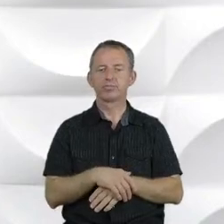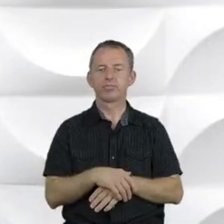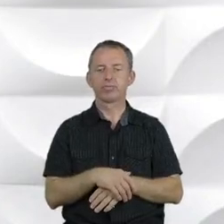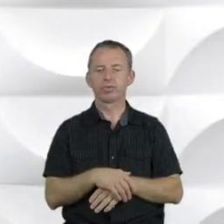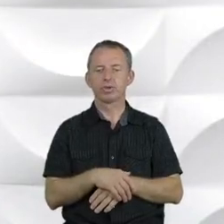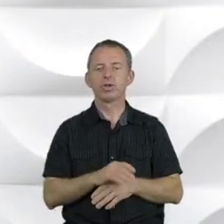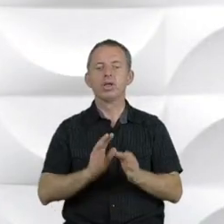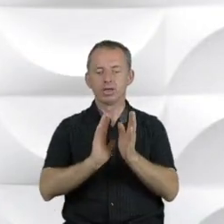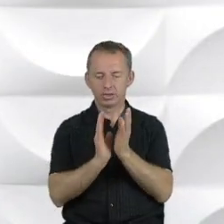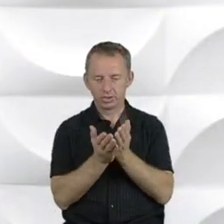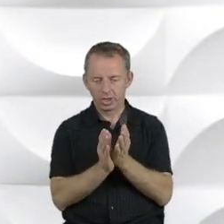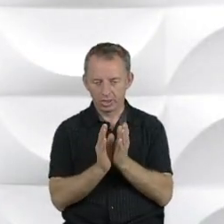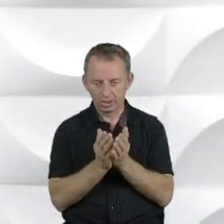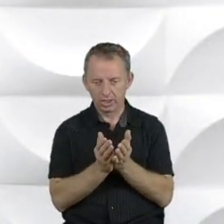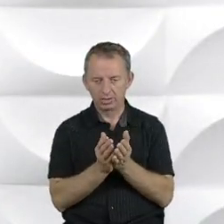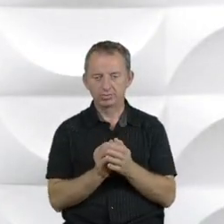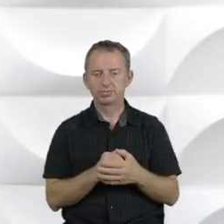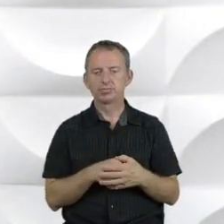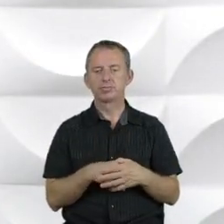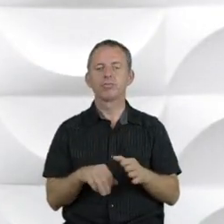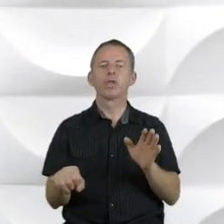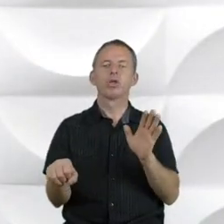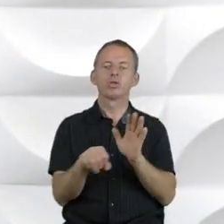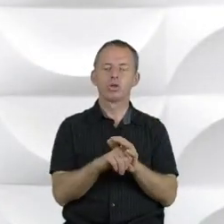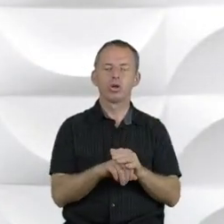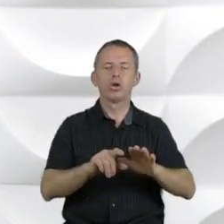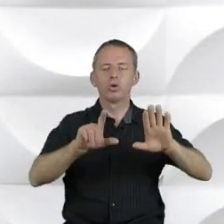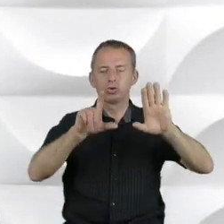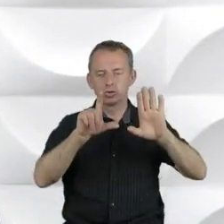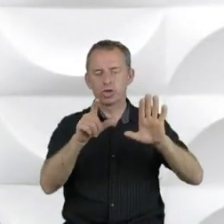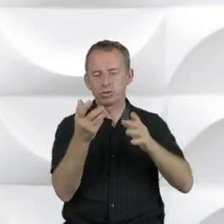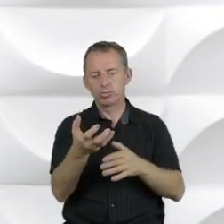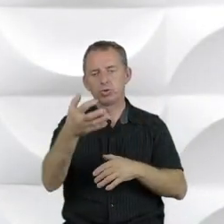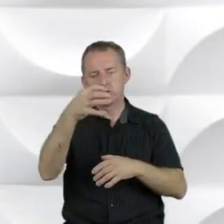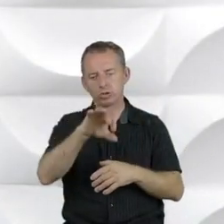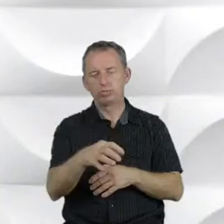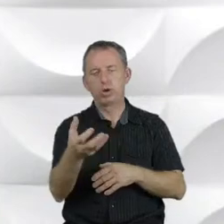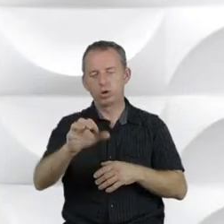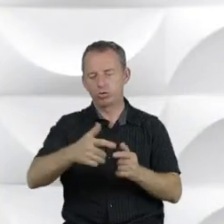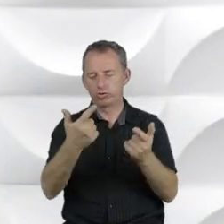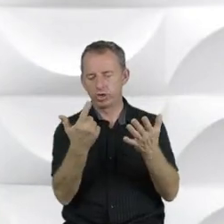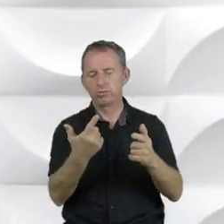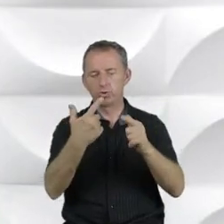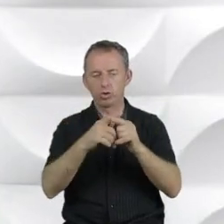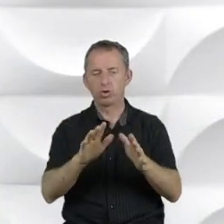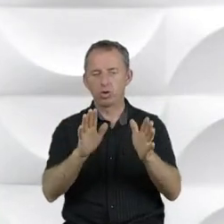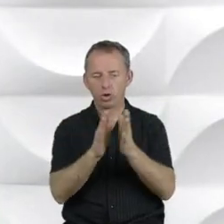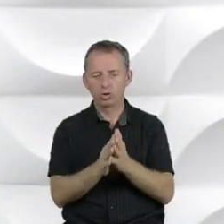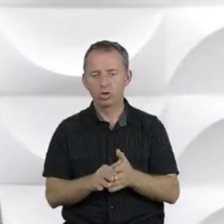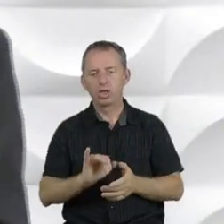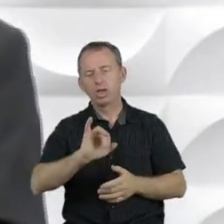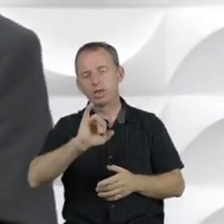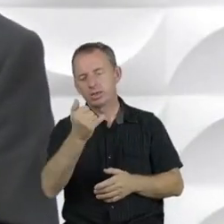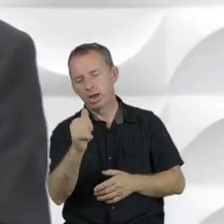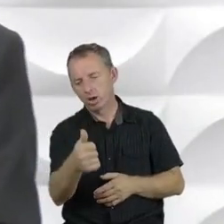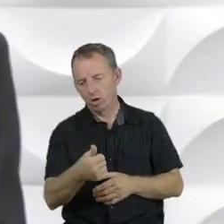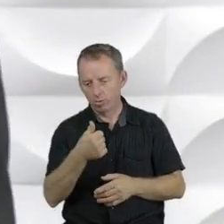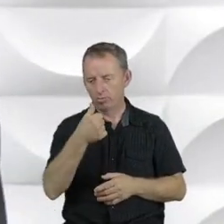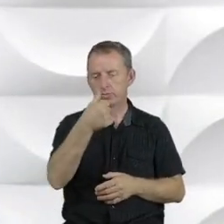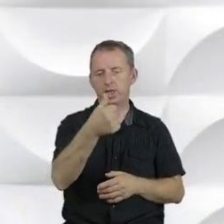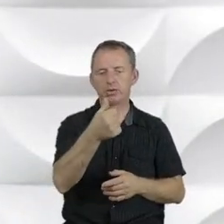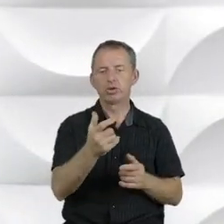w księdze do 7 zborów. I jako pierwszy z